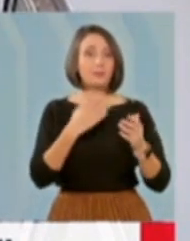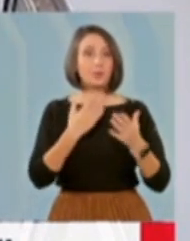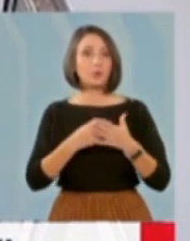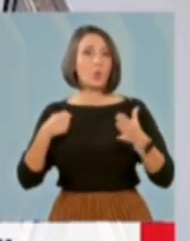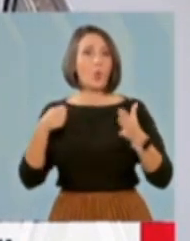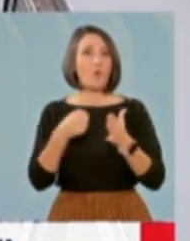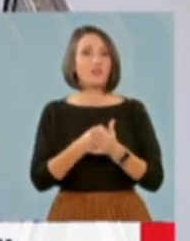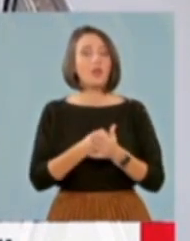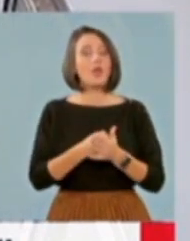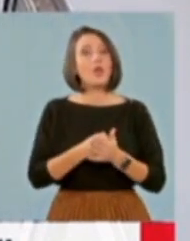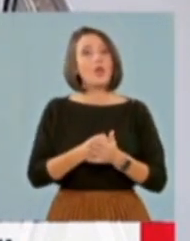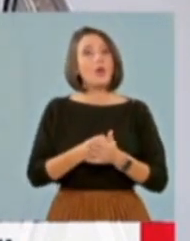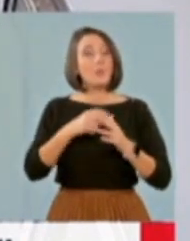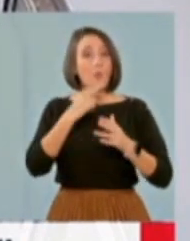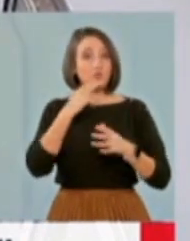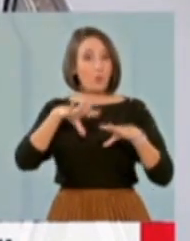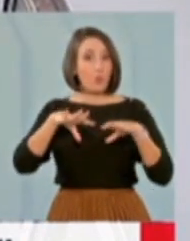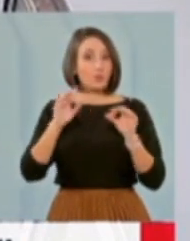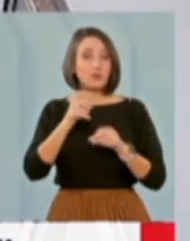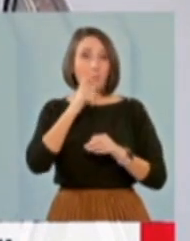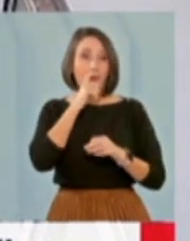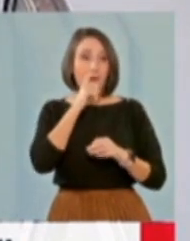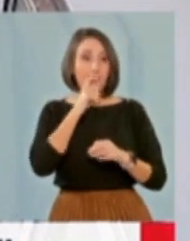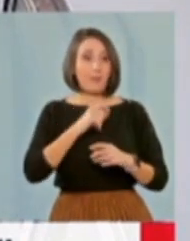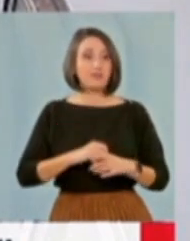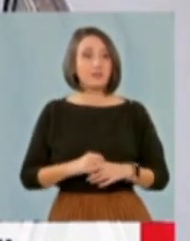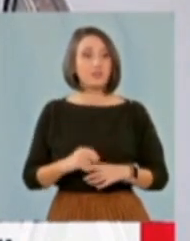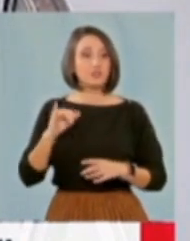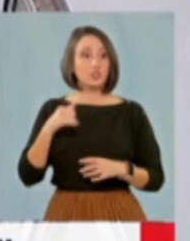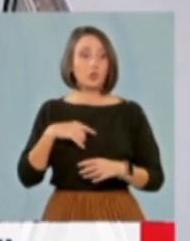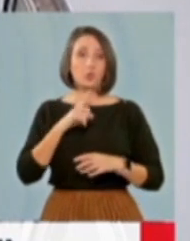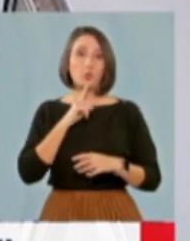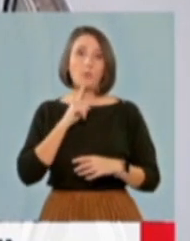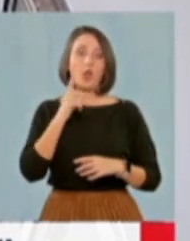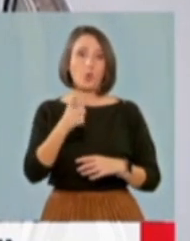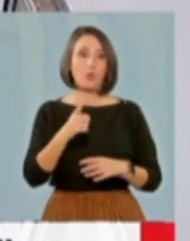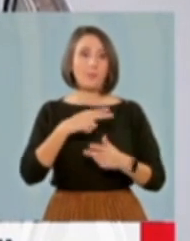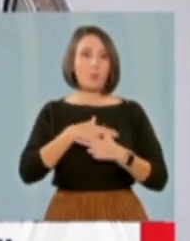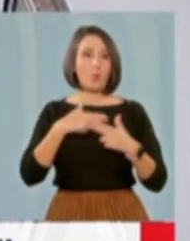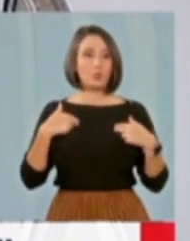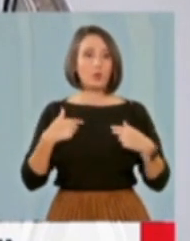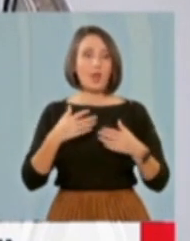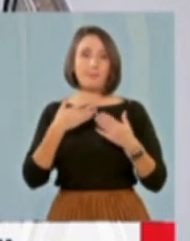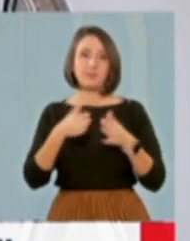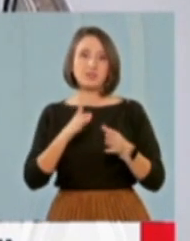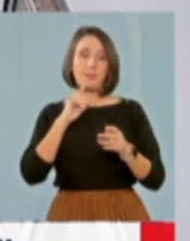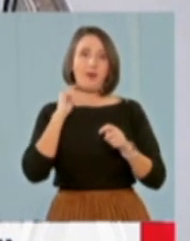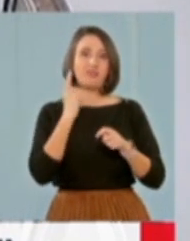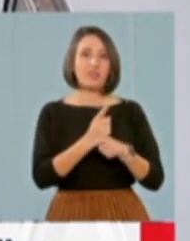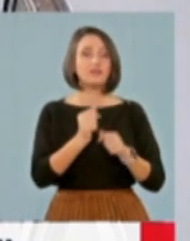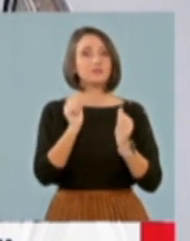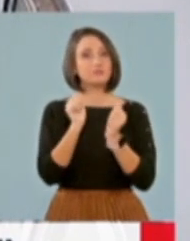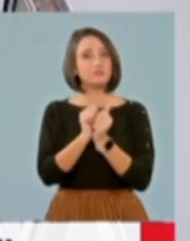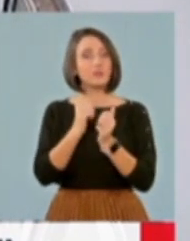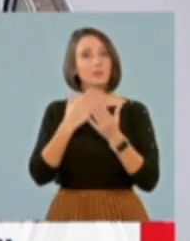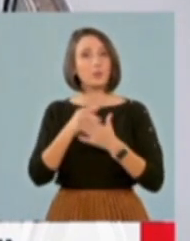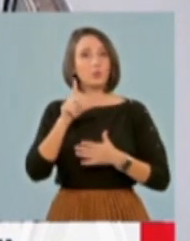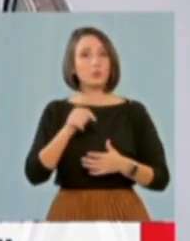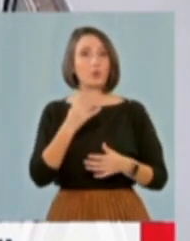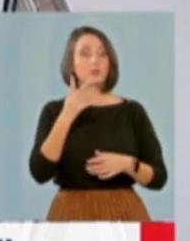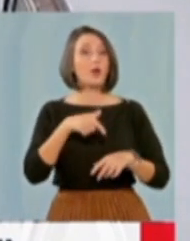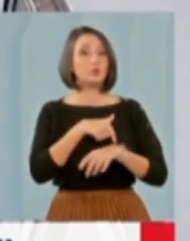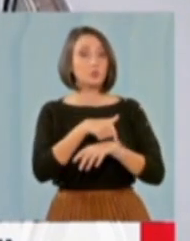ultraj anchetatorii au reușit să îl identifice pe atacatori iar pe numele acestuia Procurorii au emis un mandat de reținere pentru 24